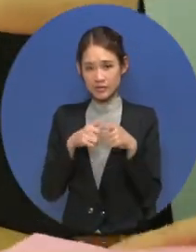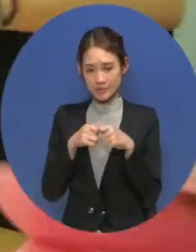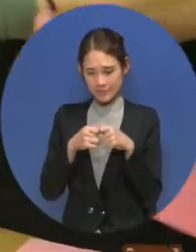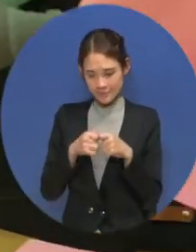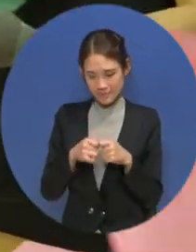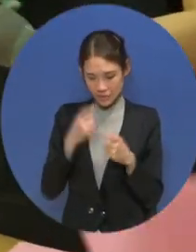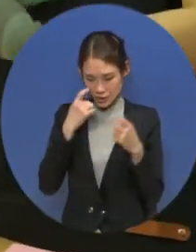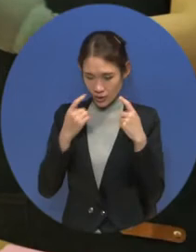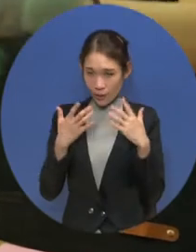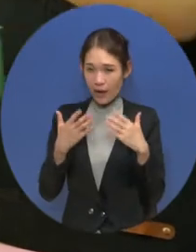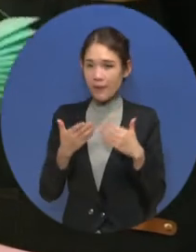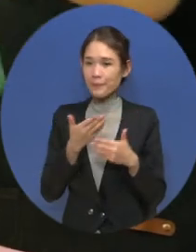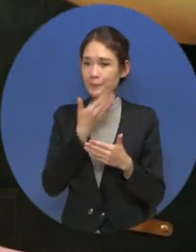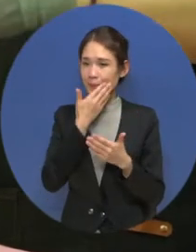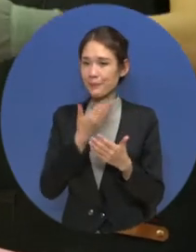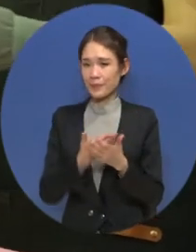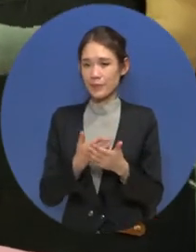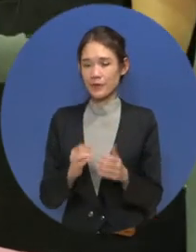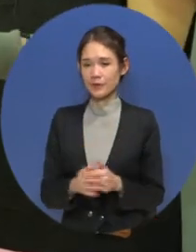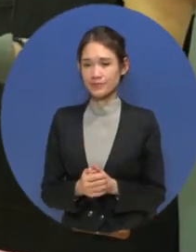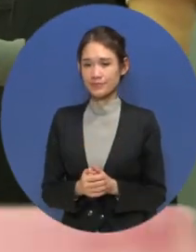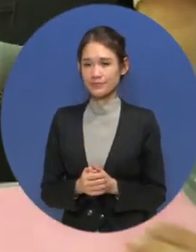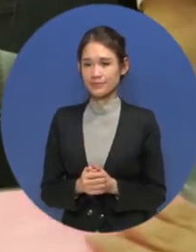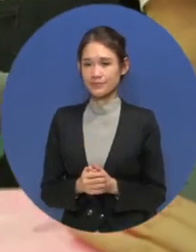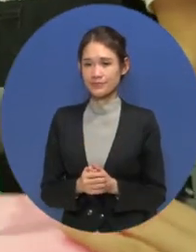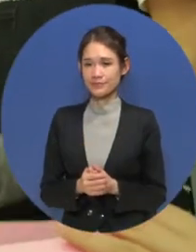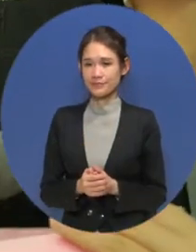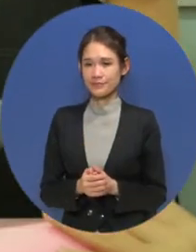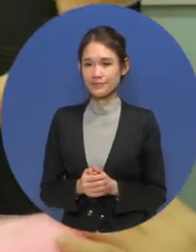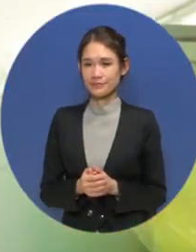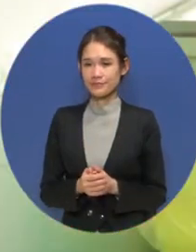꼼꼼함과 정확성이 필요하겠죠.